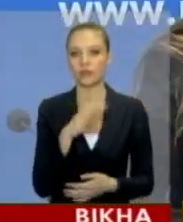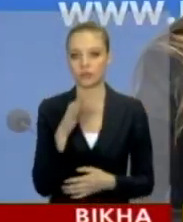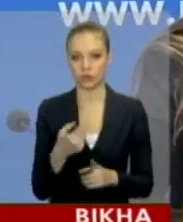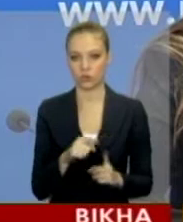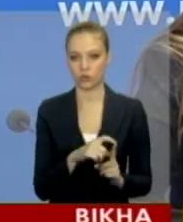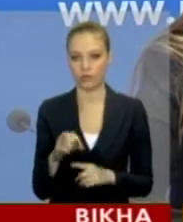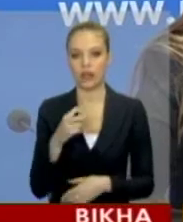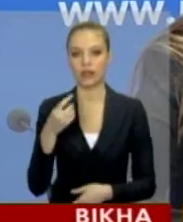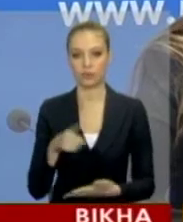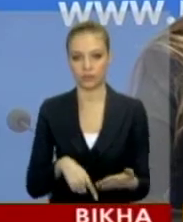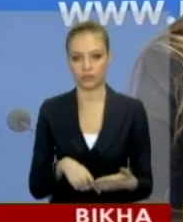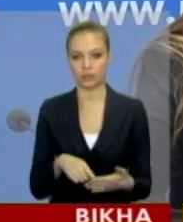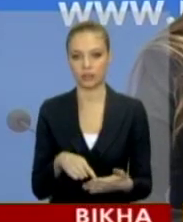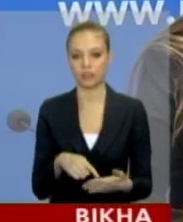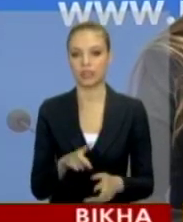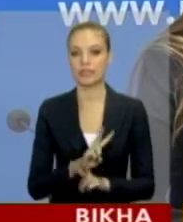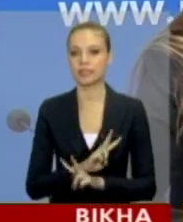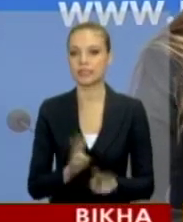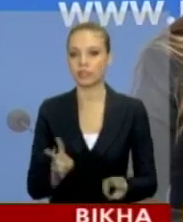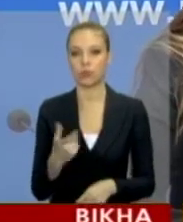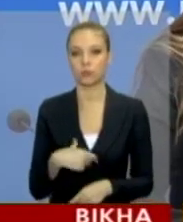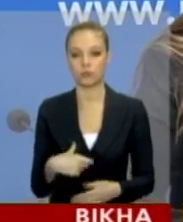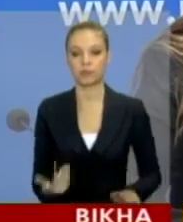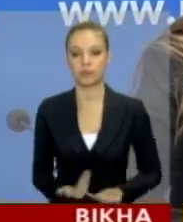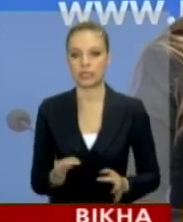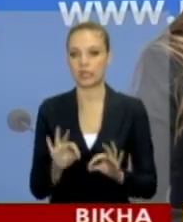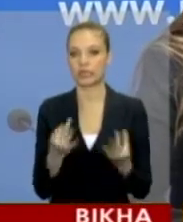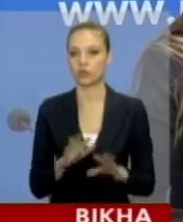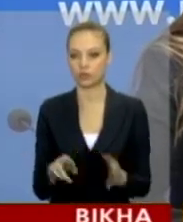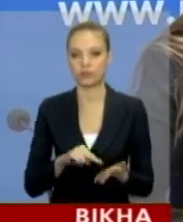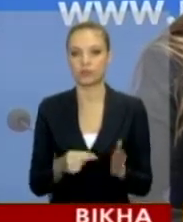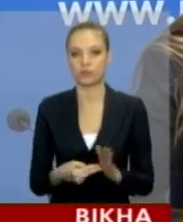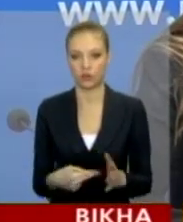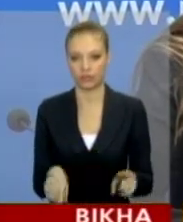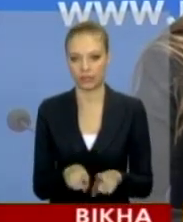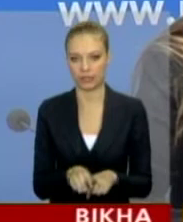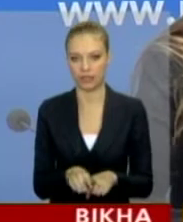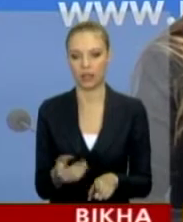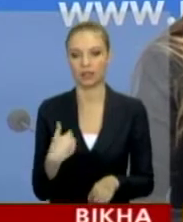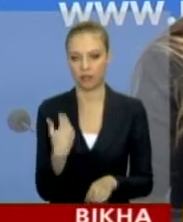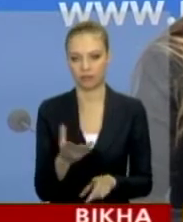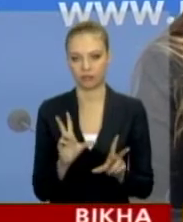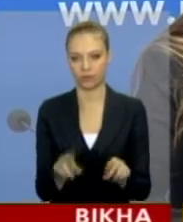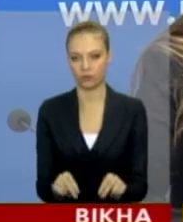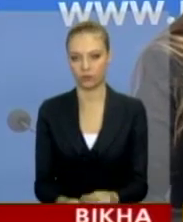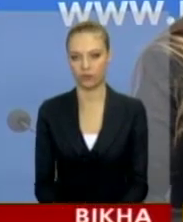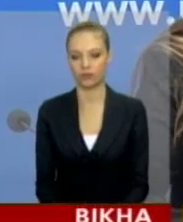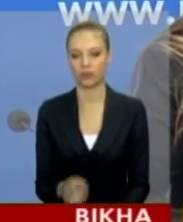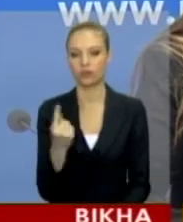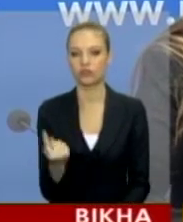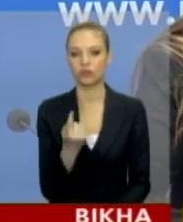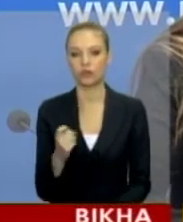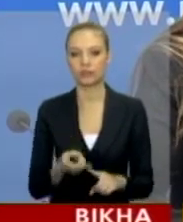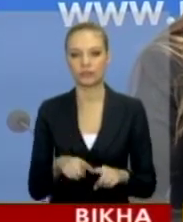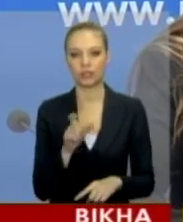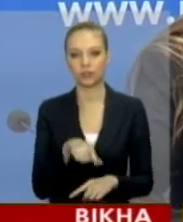слова. Але повірте, ніхто б собі в житті не дозволив спланувати таке. Я вам даю слово. Жодна із